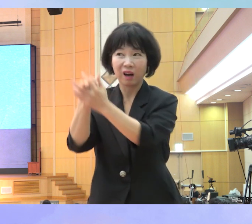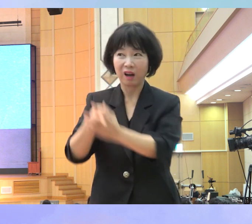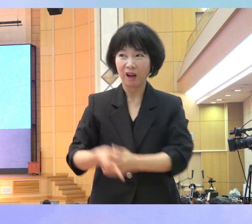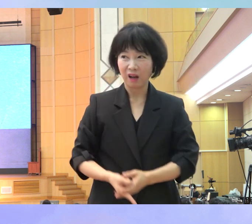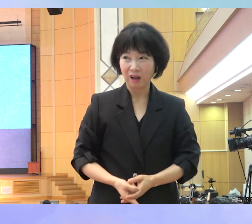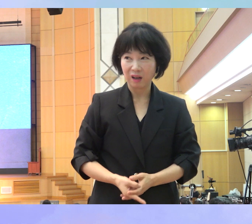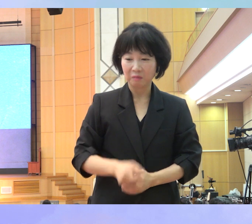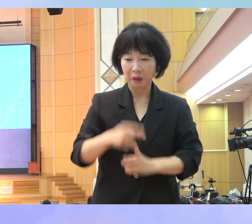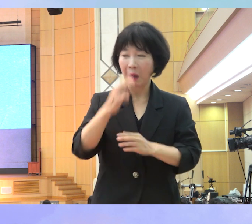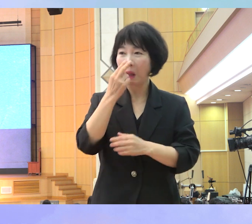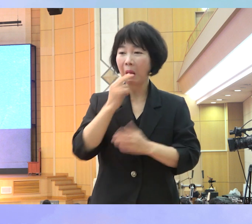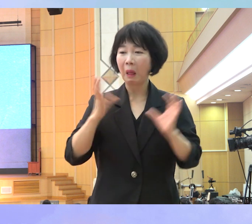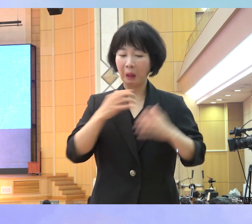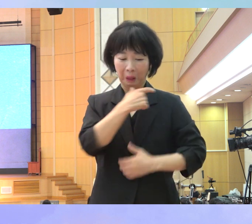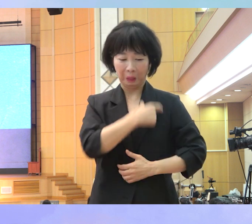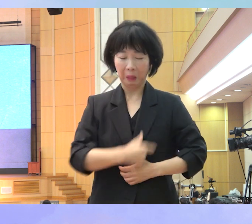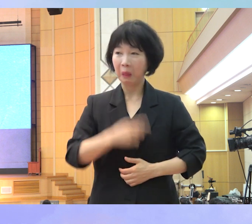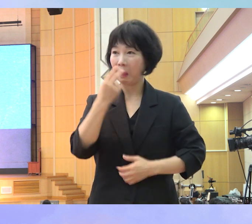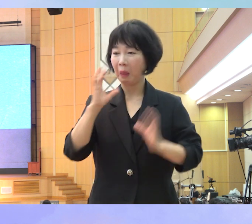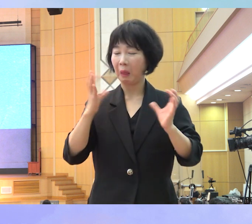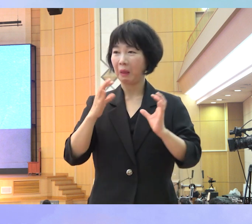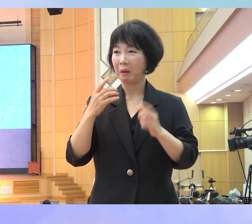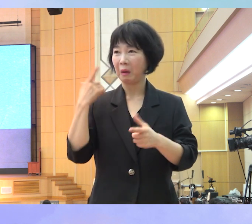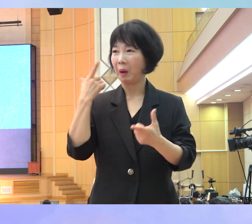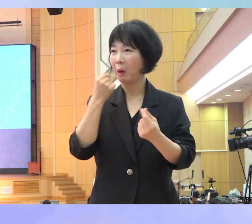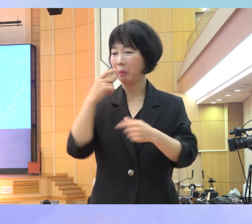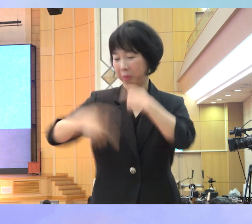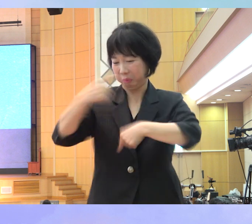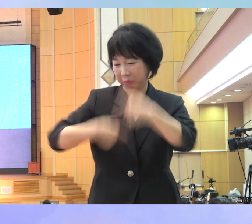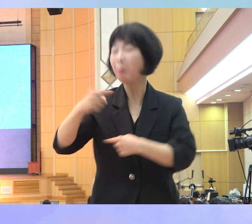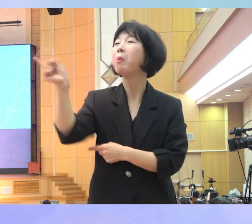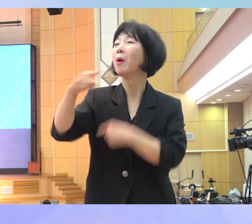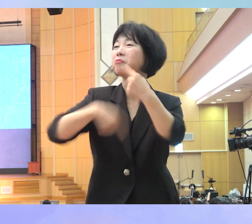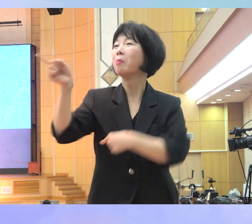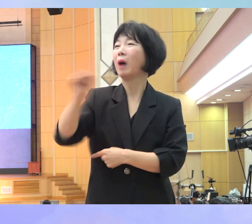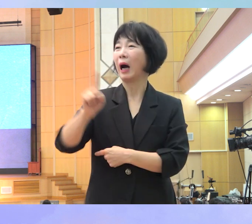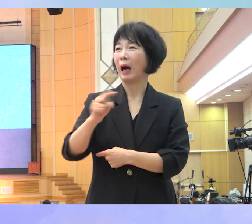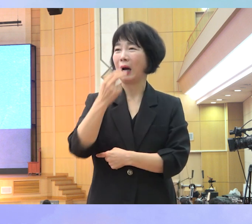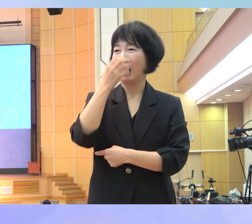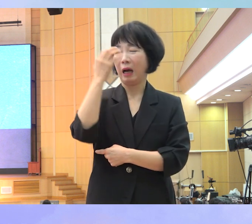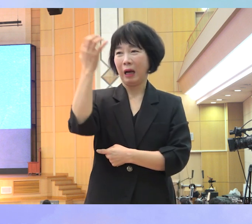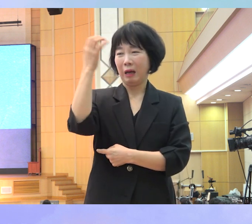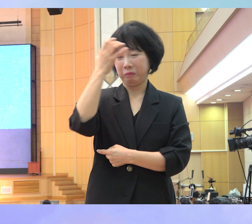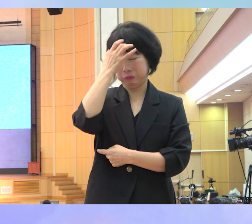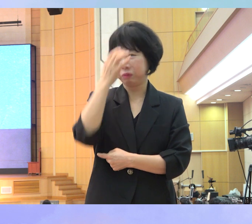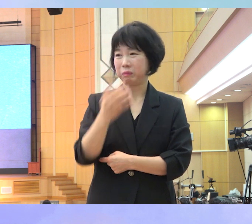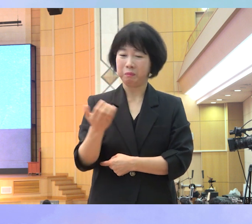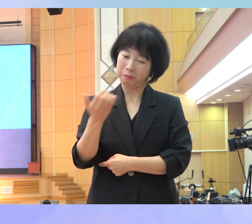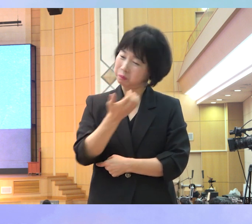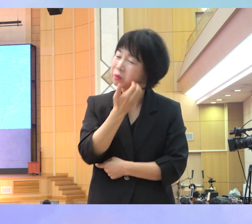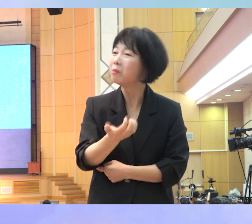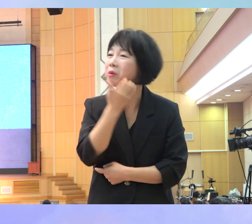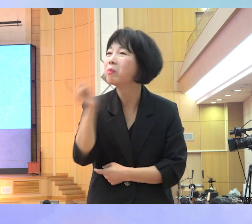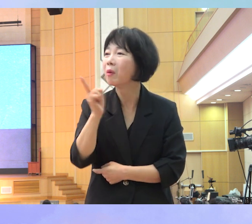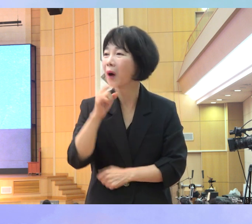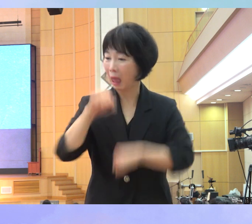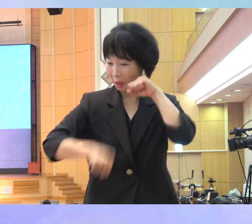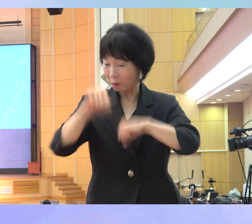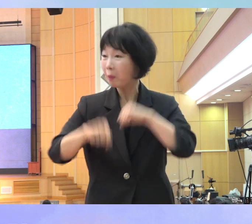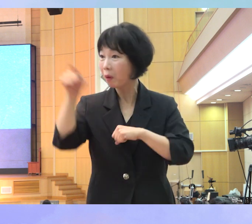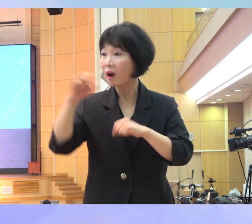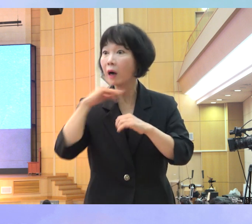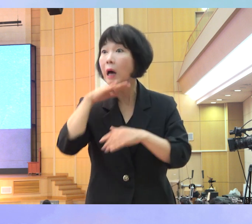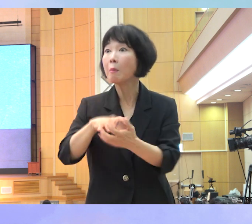뭐라고 그래요? 미성숙하다. 또는 아니, 어른이 됐으면 어른답게 말을 하고 어른답게 행동을 해야지